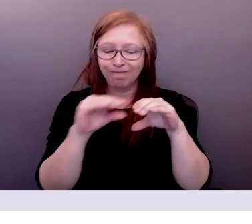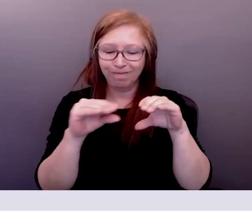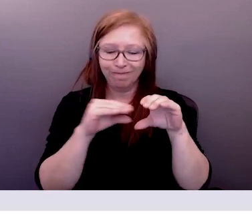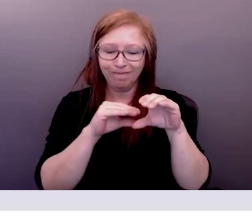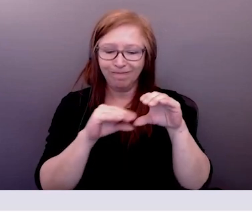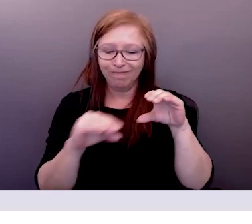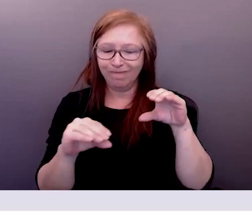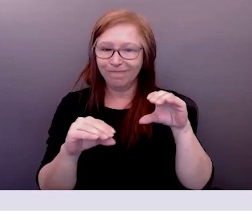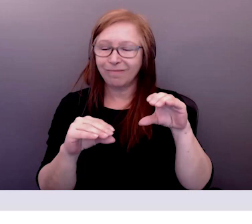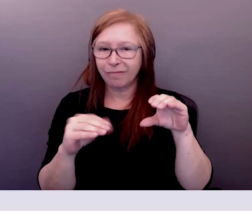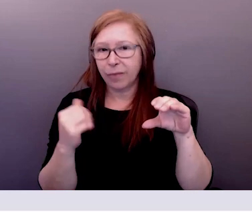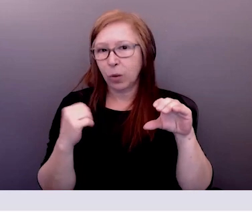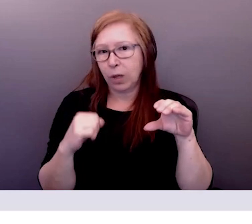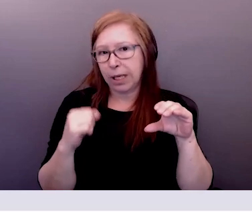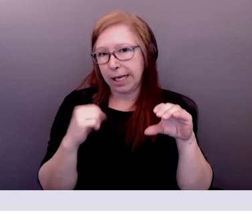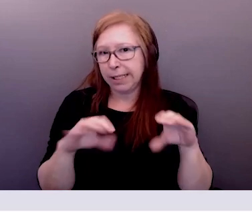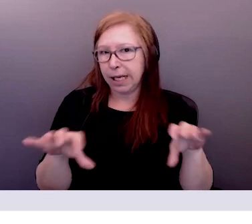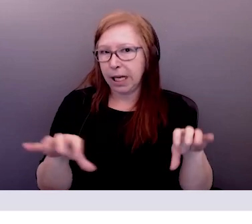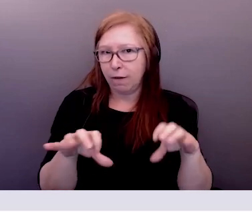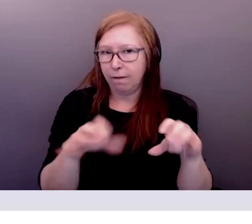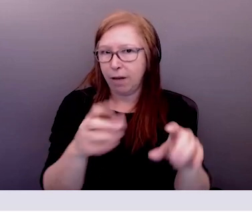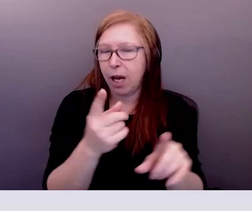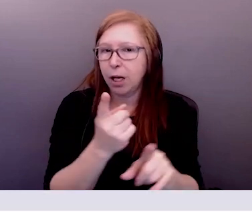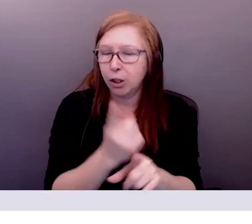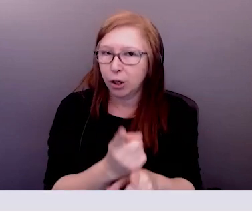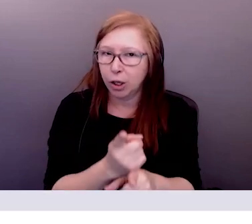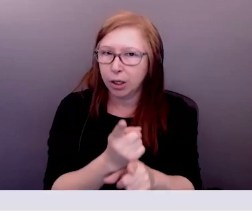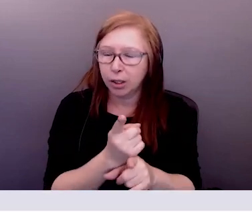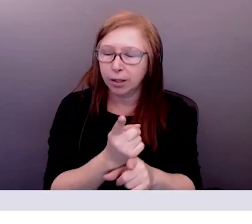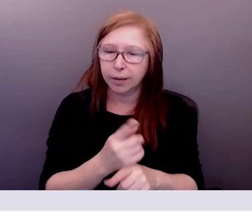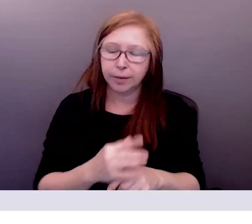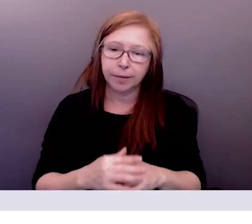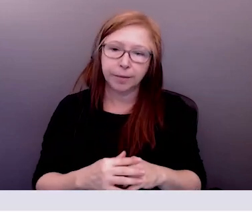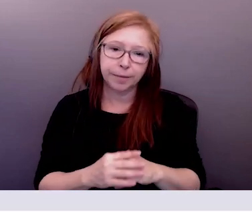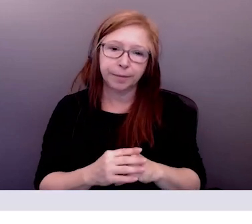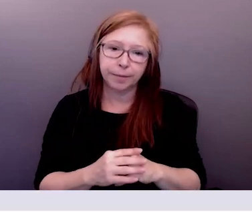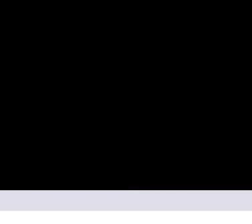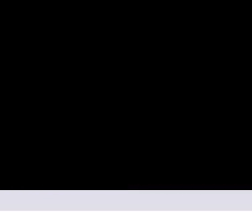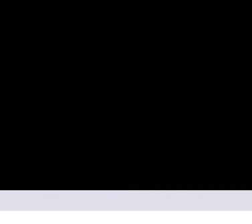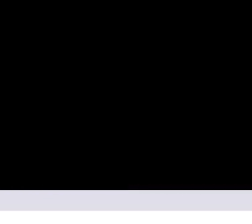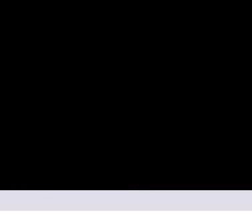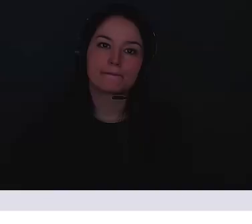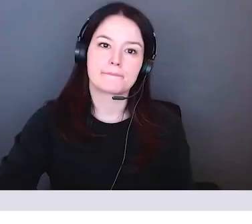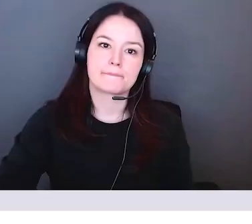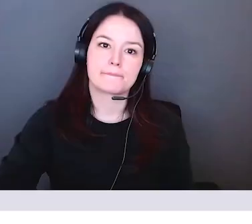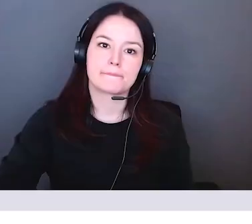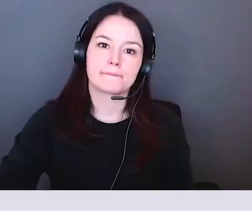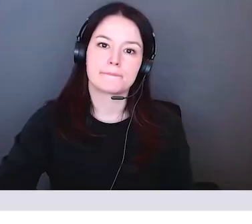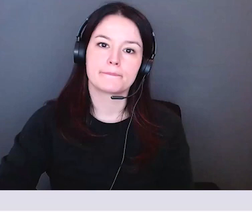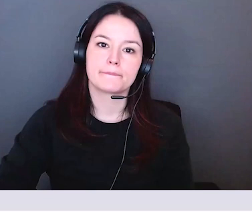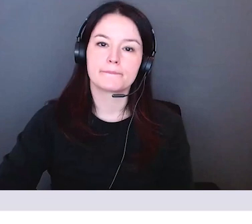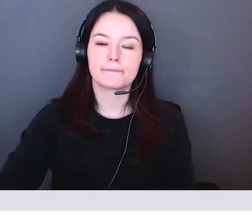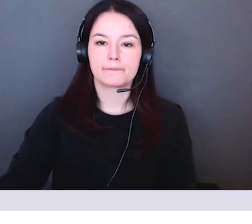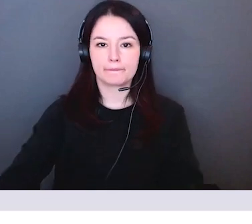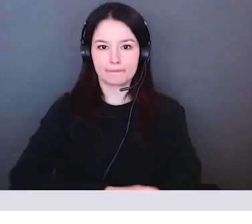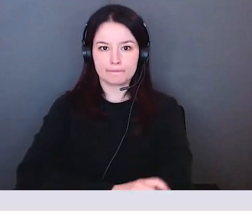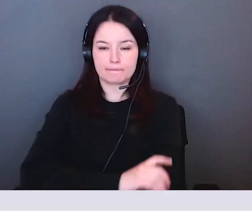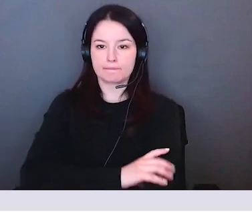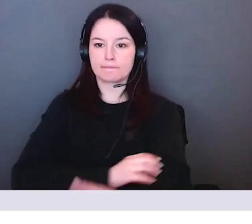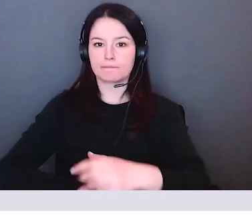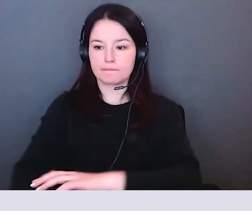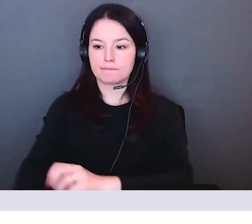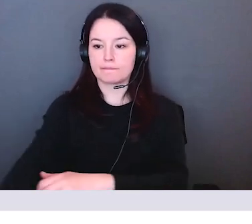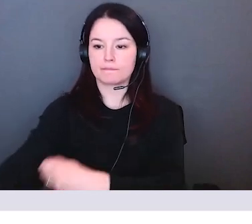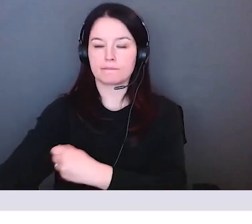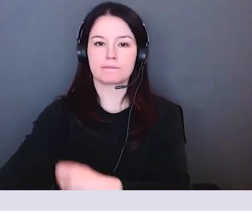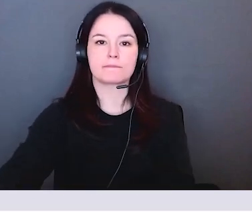explicite lorsqu'on a défini ces problèmes à être résolus comme le revers de la médaille cela aboutit à des actions sur